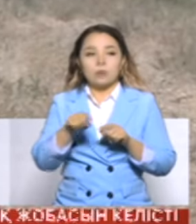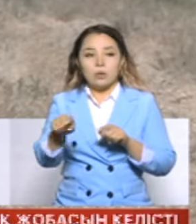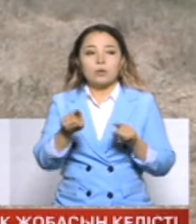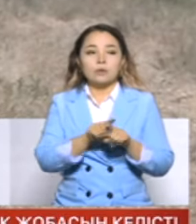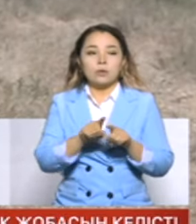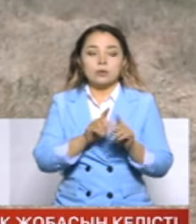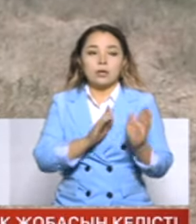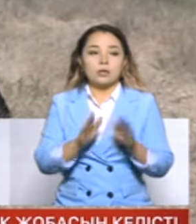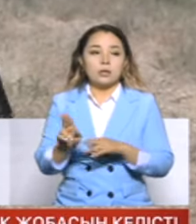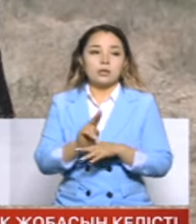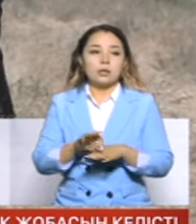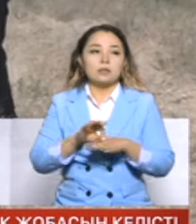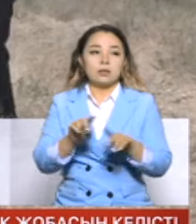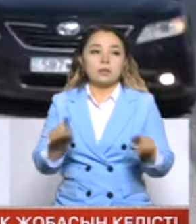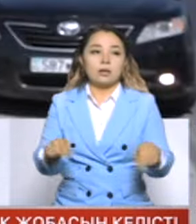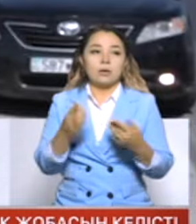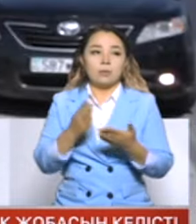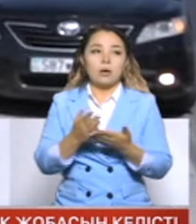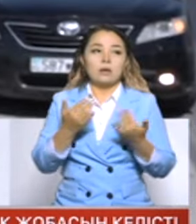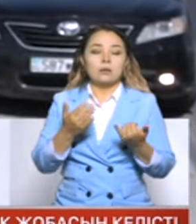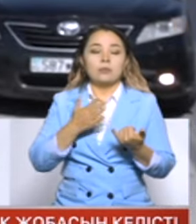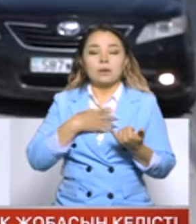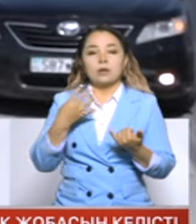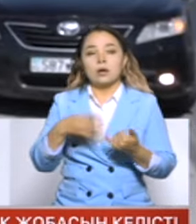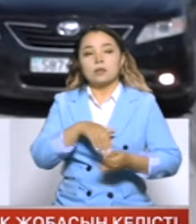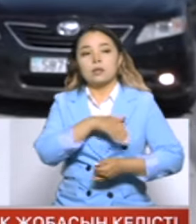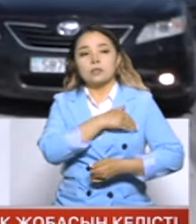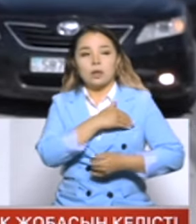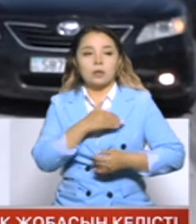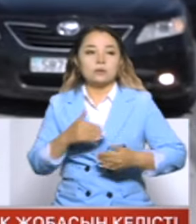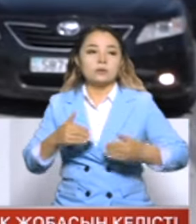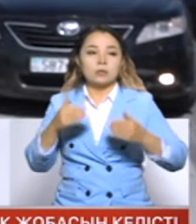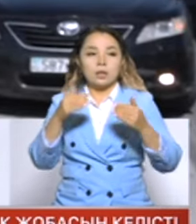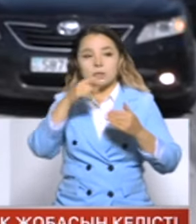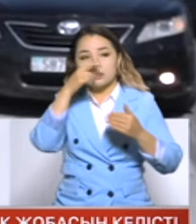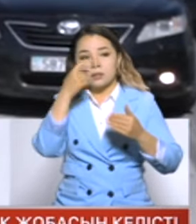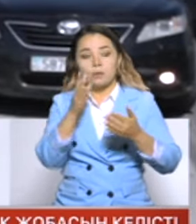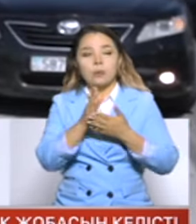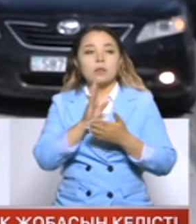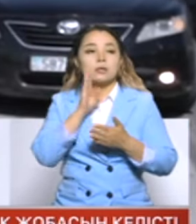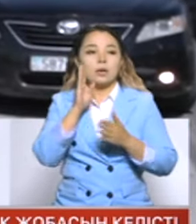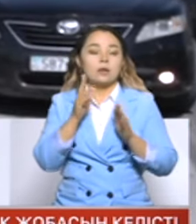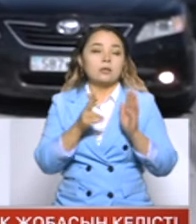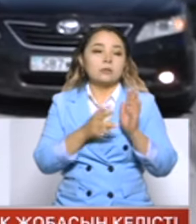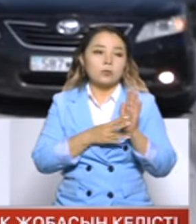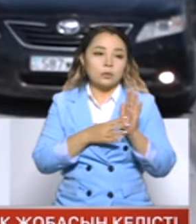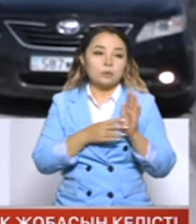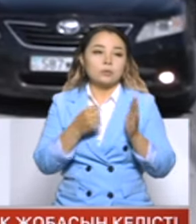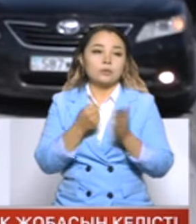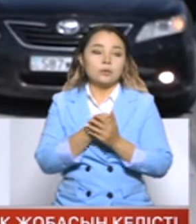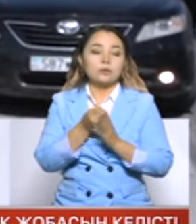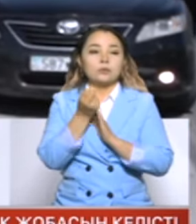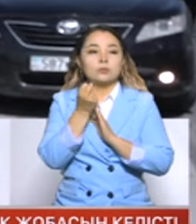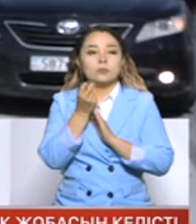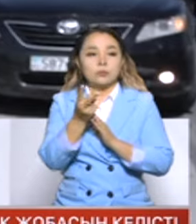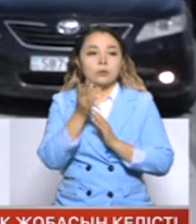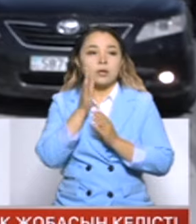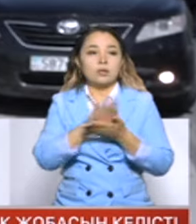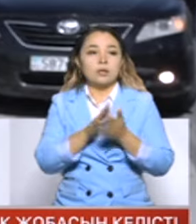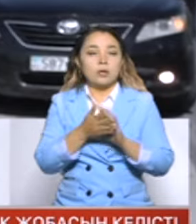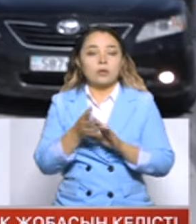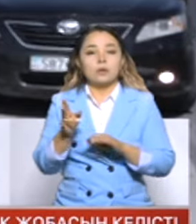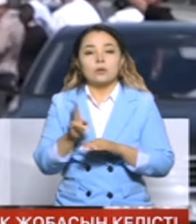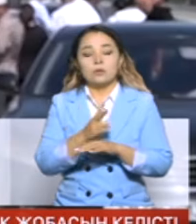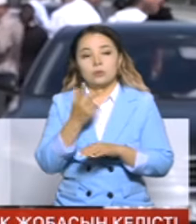аумақты ретке келтірді. Қазір бізде 40 градусқа дейін ыстық болып жатыр. Таңғы сағат 9-дан түскі сағат 12-ге дейін 3